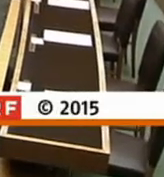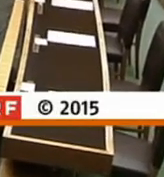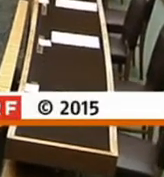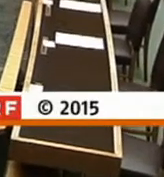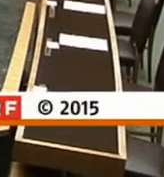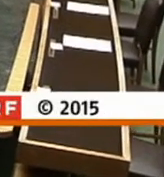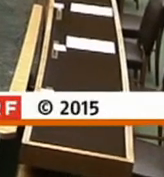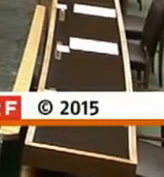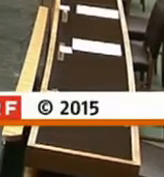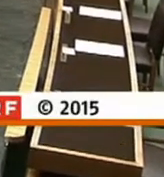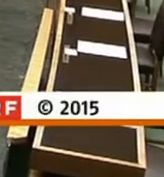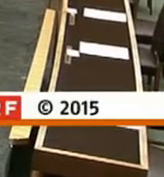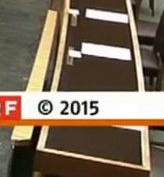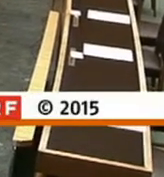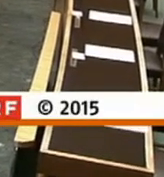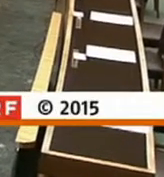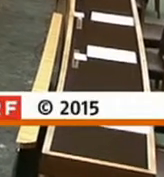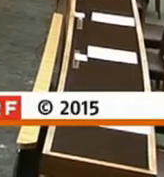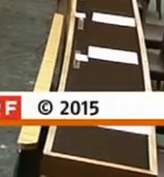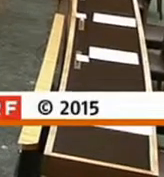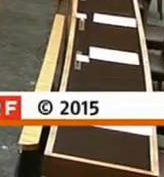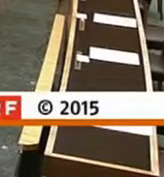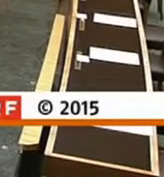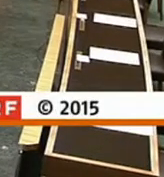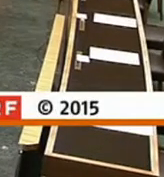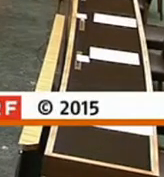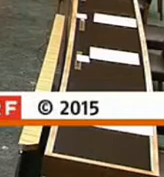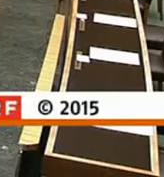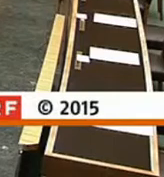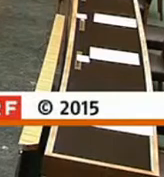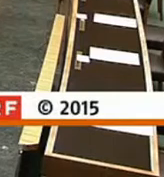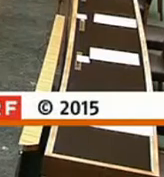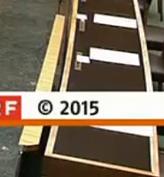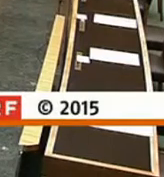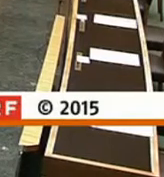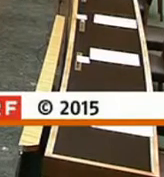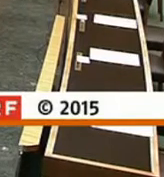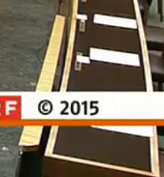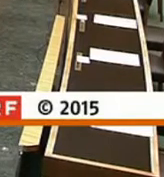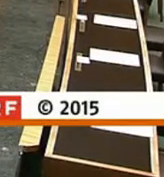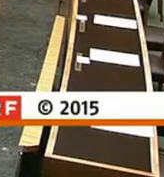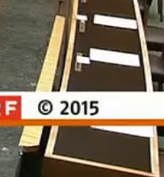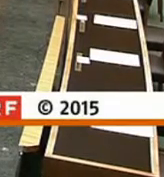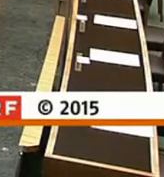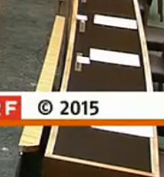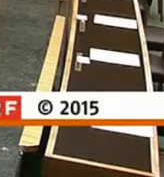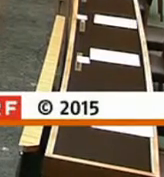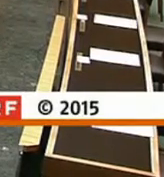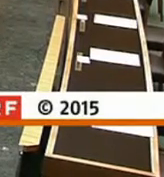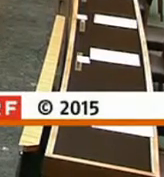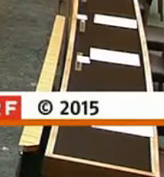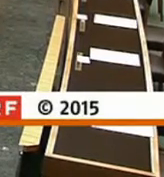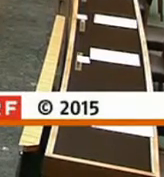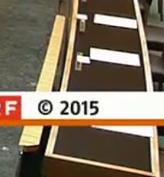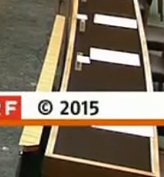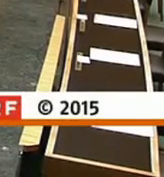Und was auch extrem mühsam ist, sind die dauernden Ausreden, warum schon wieder ein